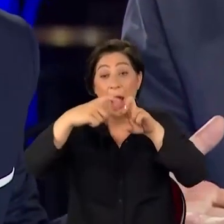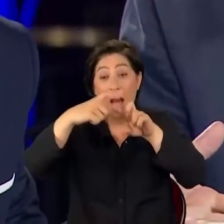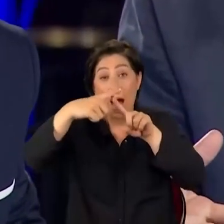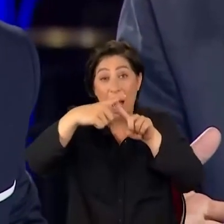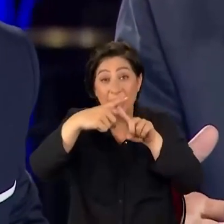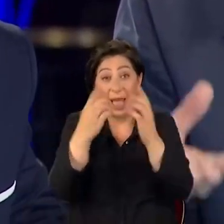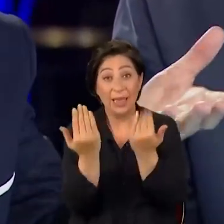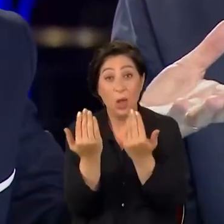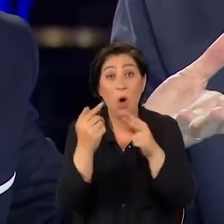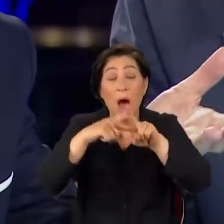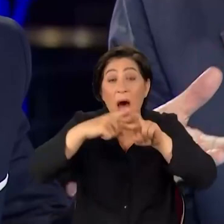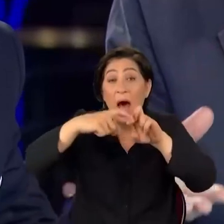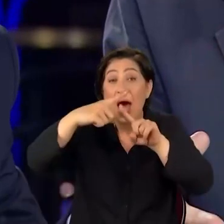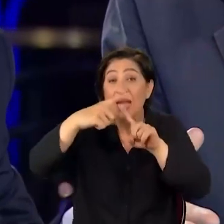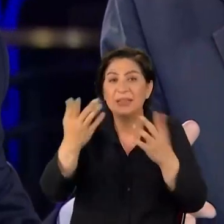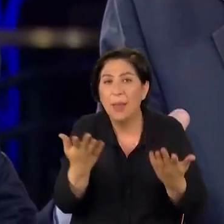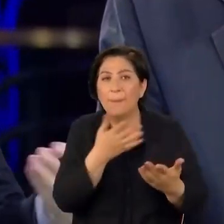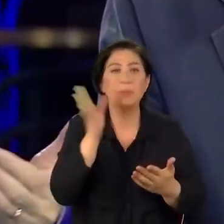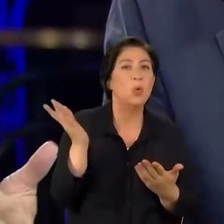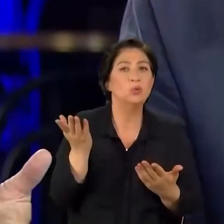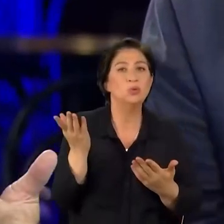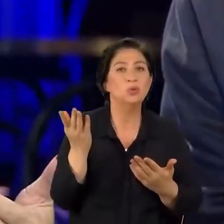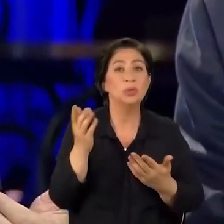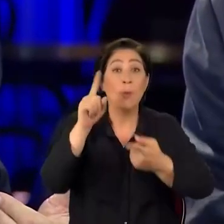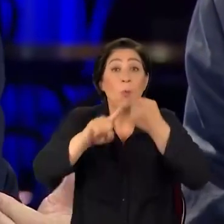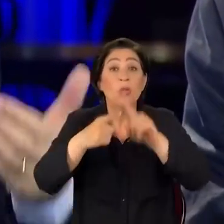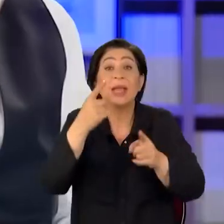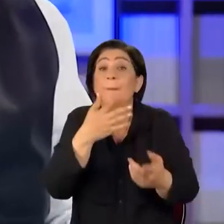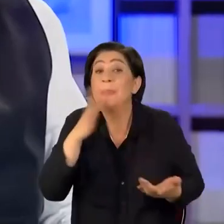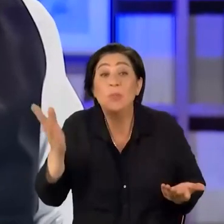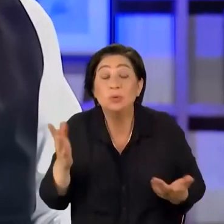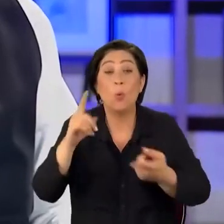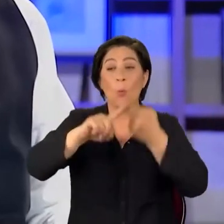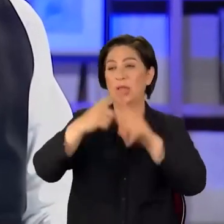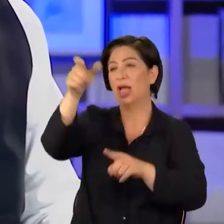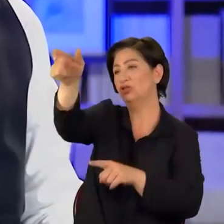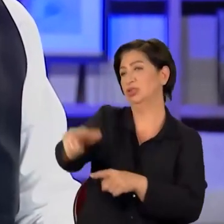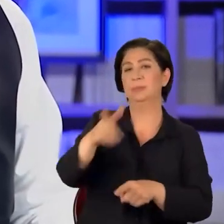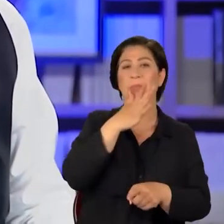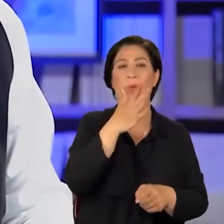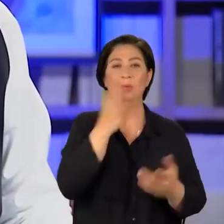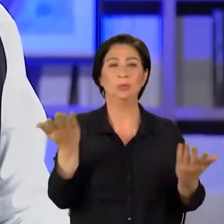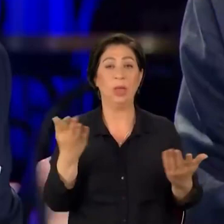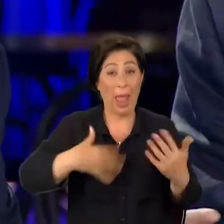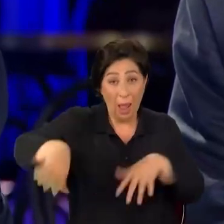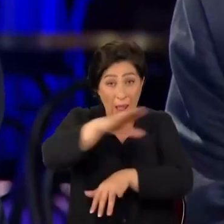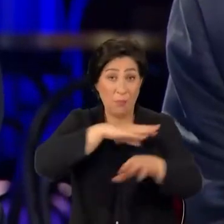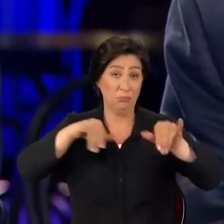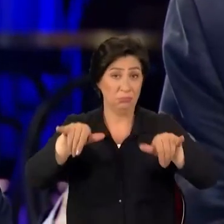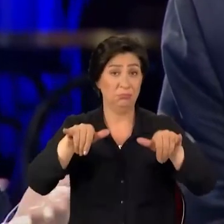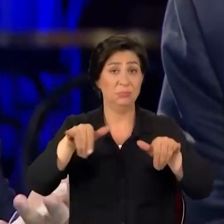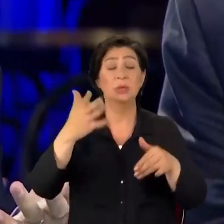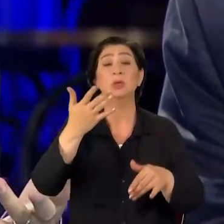Artı bilmiyoruz ki. Hı. Artisti tanıyoruz. Hı. Hı. Siyaseti bilmiyoruz ki. Siyasetçiyi tanıyoruz biz ya. Aynen, aynen. Hepimiz. Gidelim